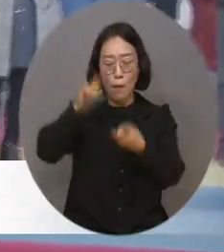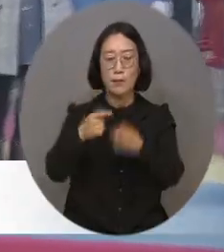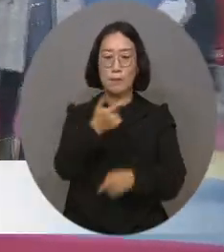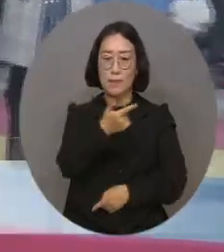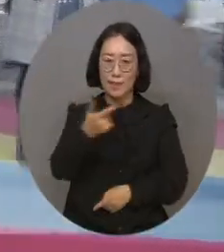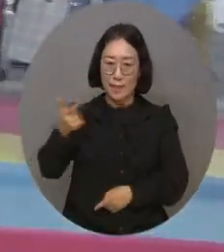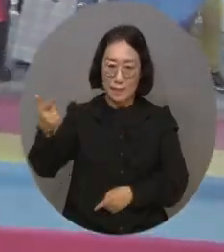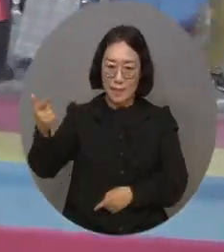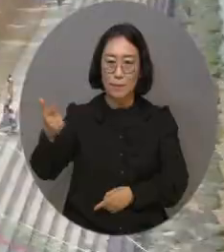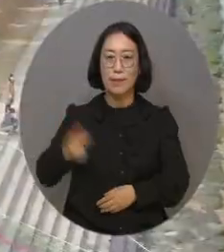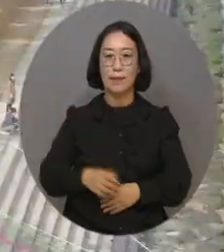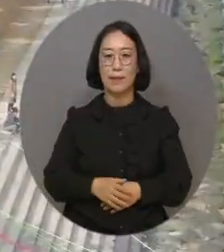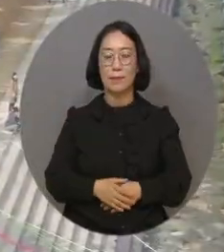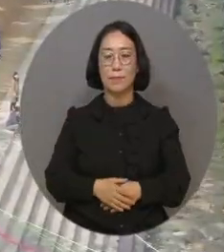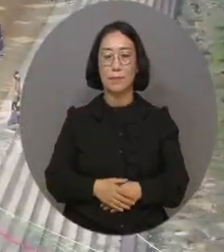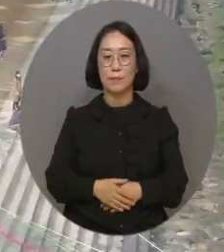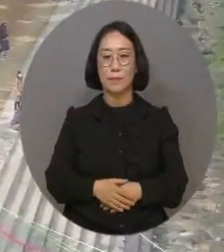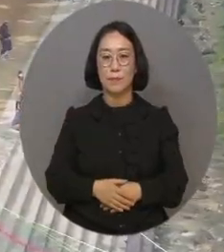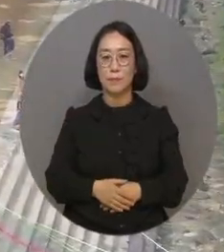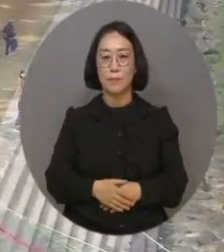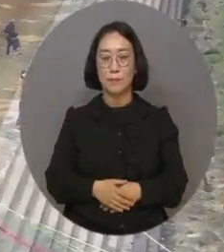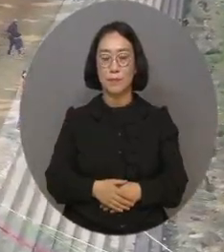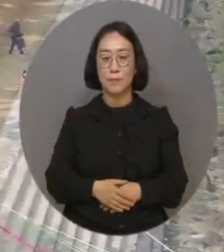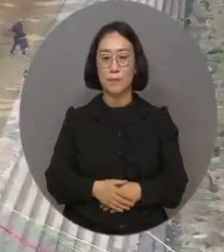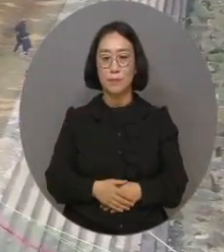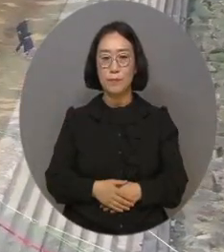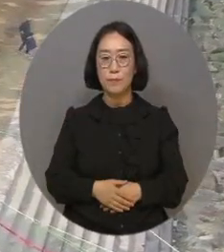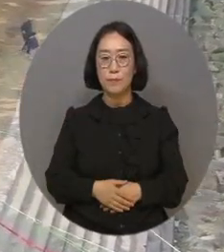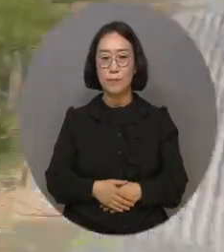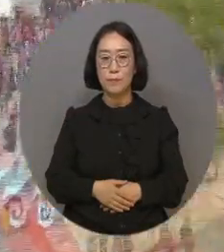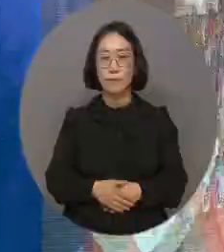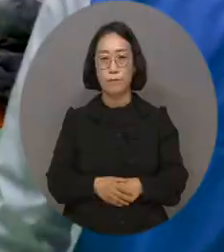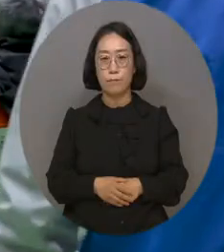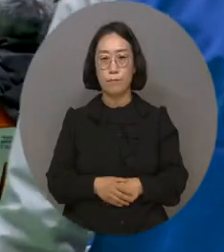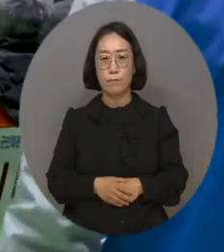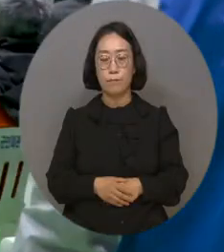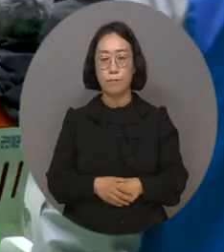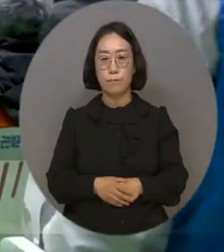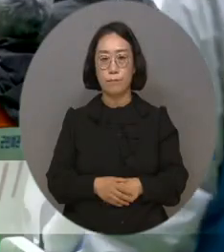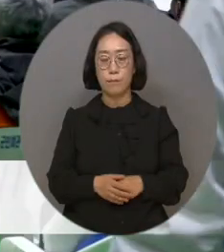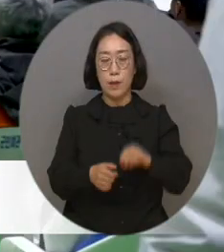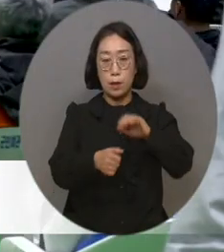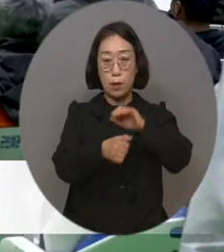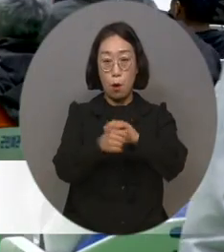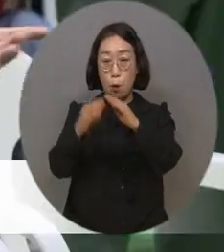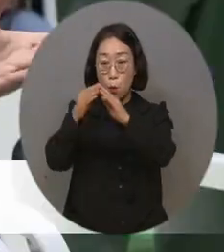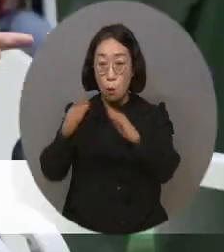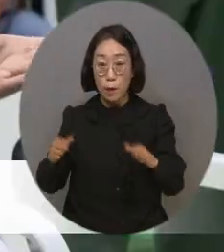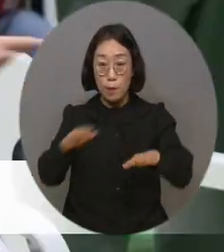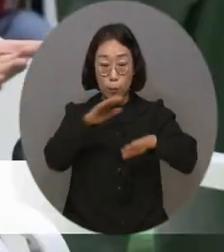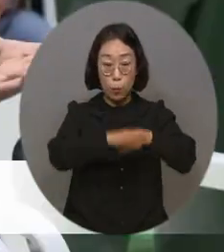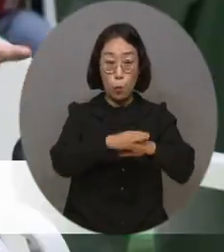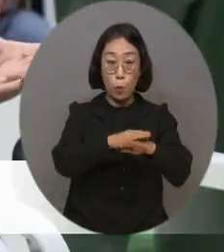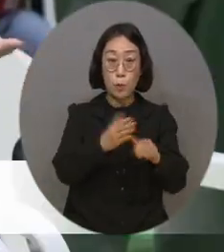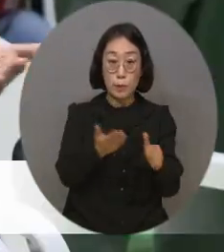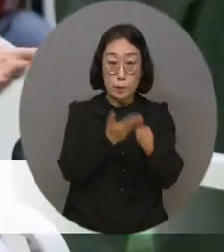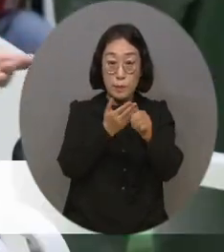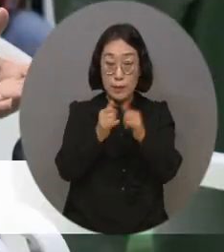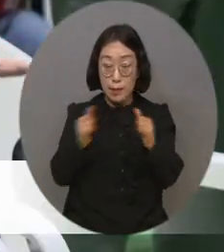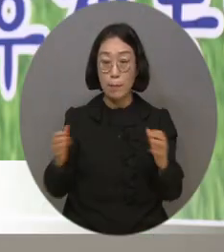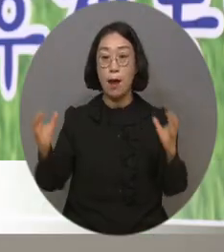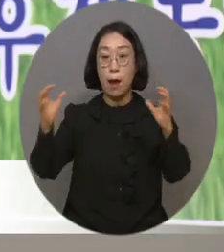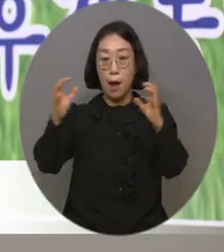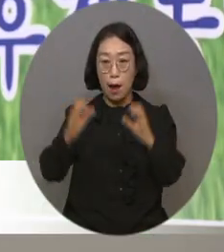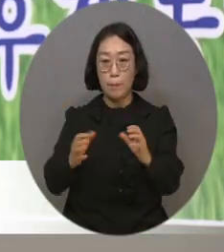모이고 있습니다. 복지TV 뉴스 황현재입니다. 영원한 농업 경영인들이 상생과 화합을